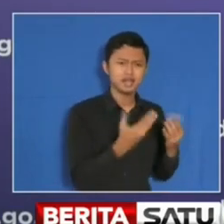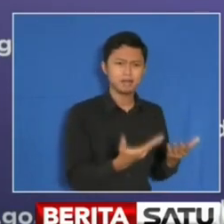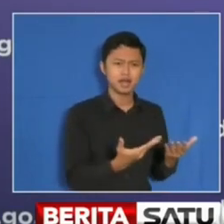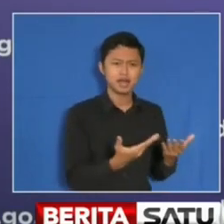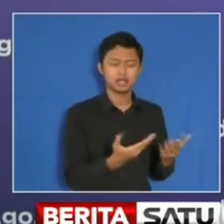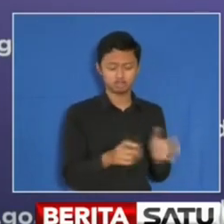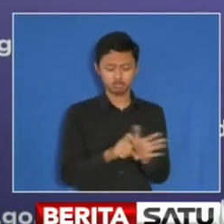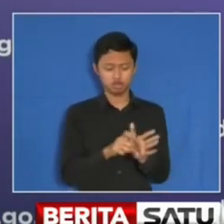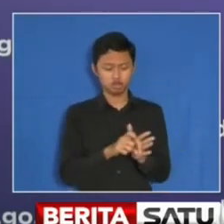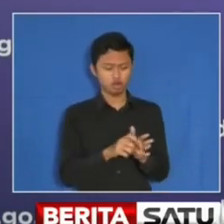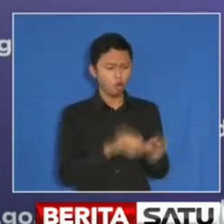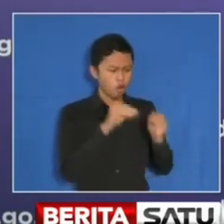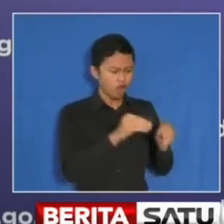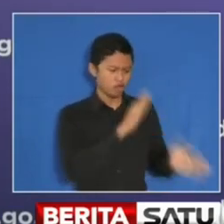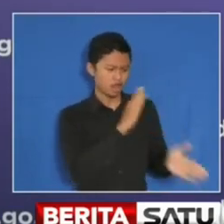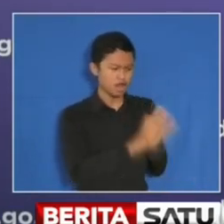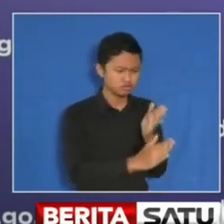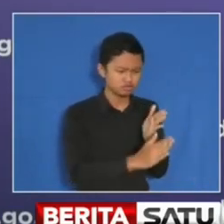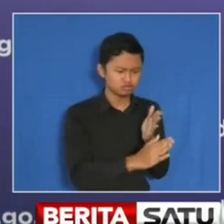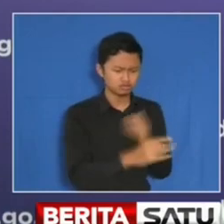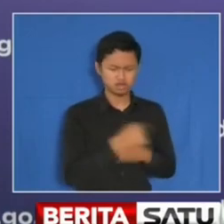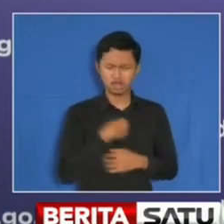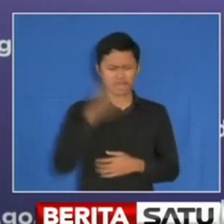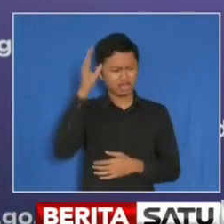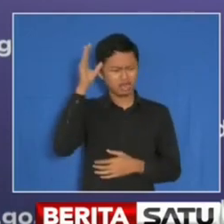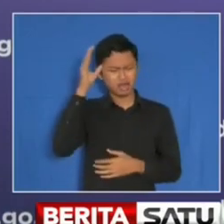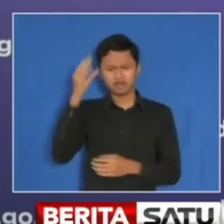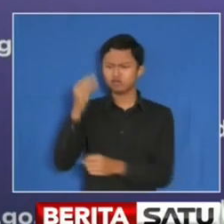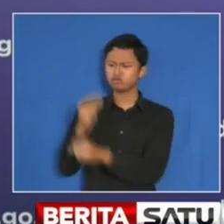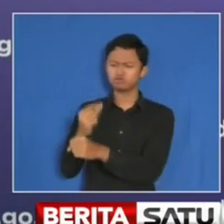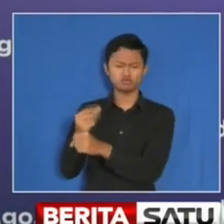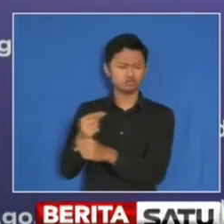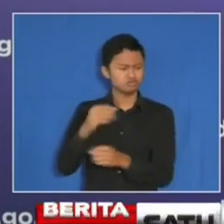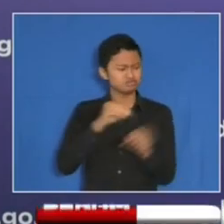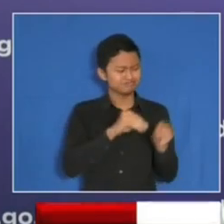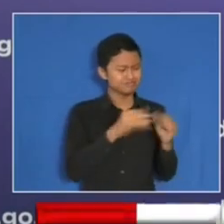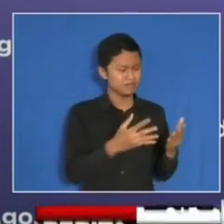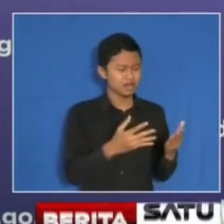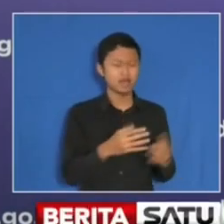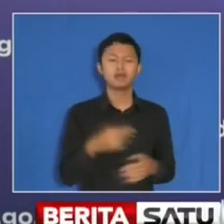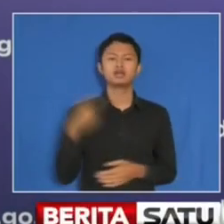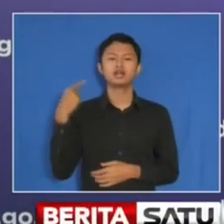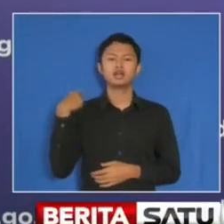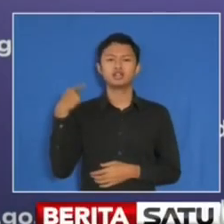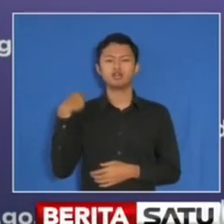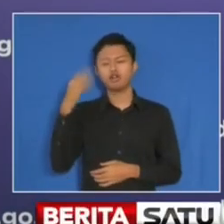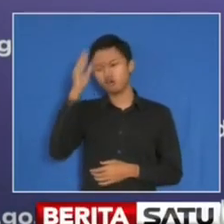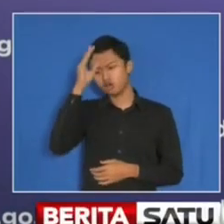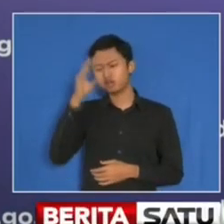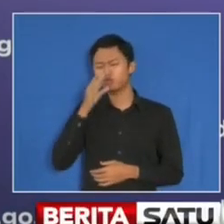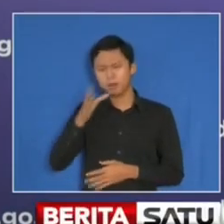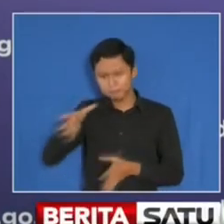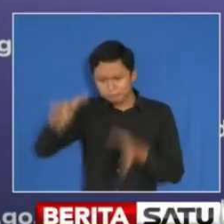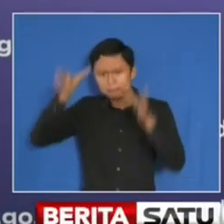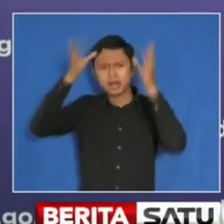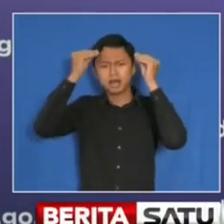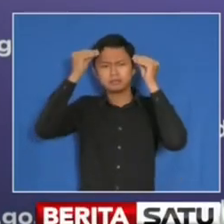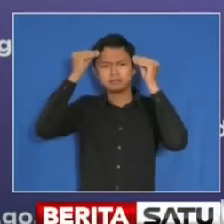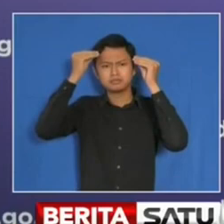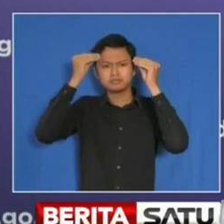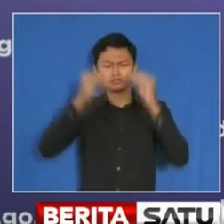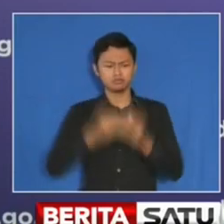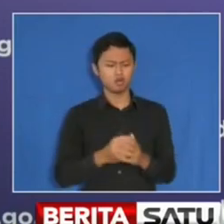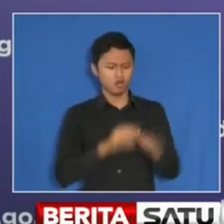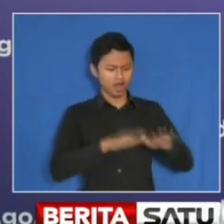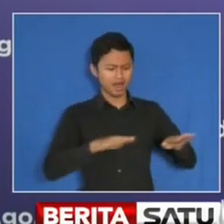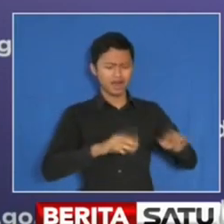anak, kadang-kadang juga tidak jelas. Orang tua juga mohon memahami apa standar kompetensi